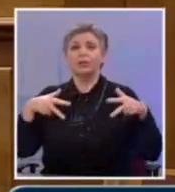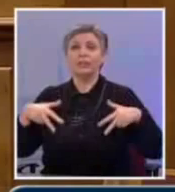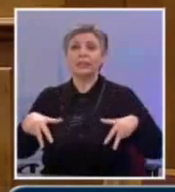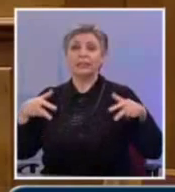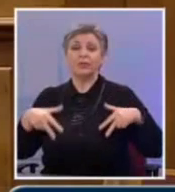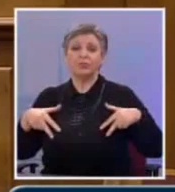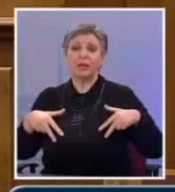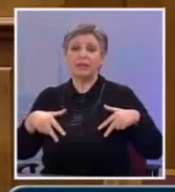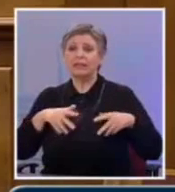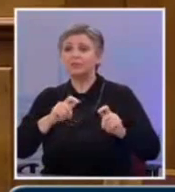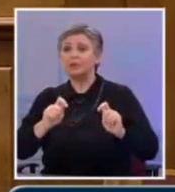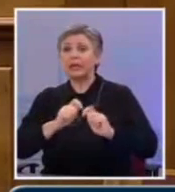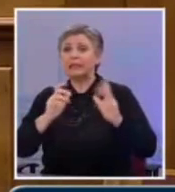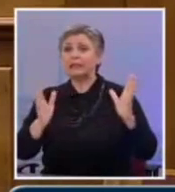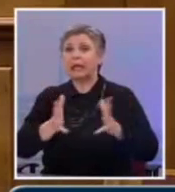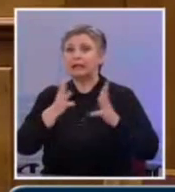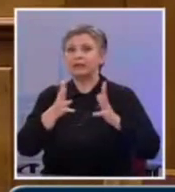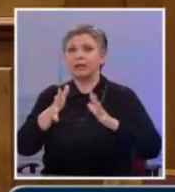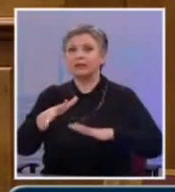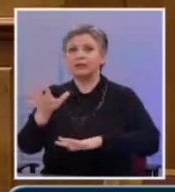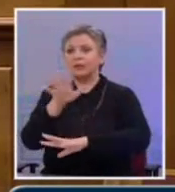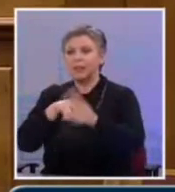ένα τέχνασμα, μια εξαπάτηση.